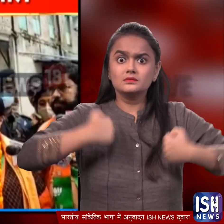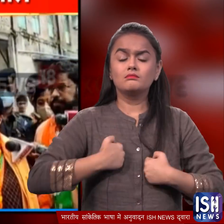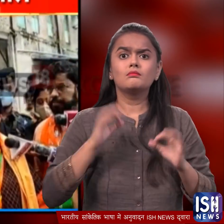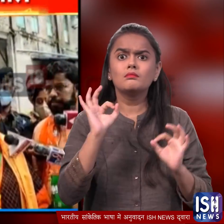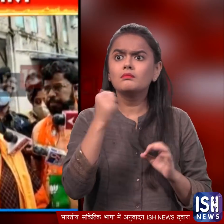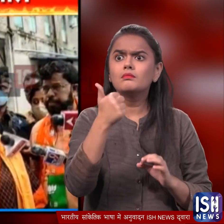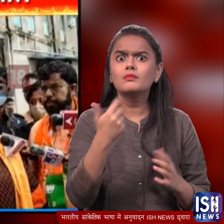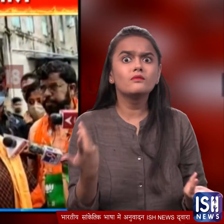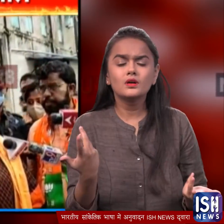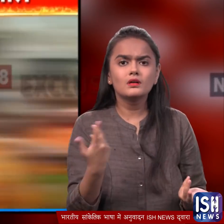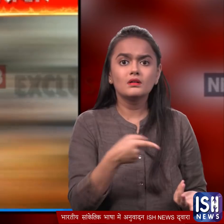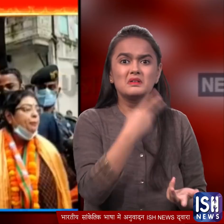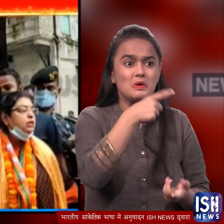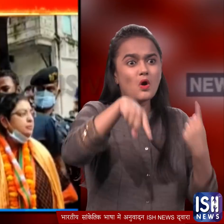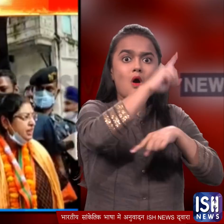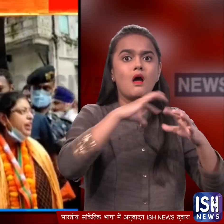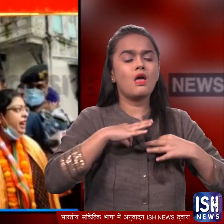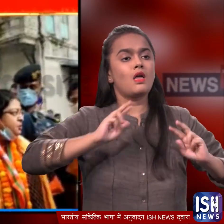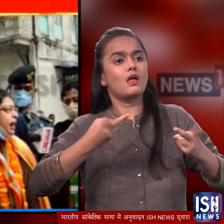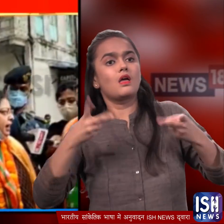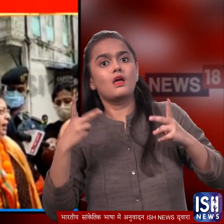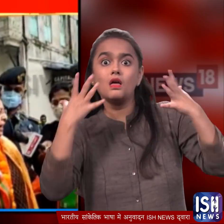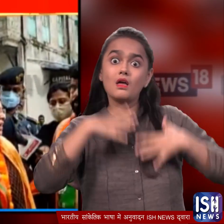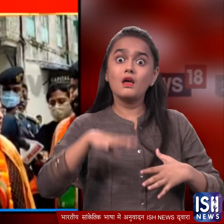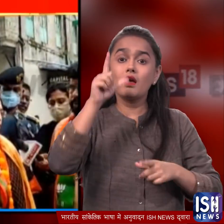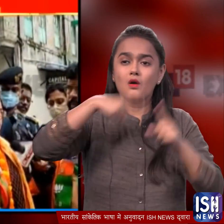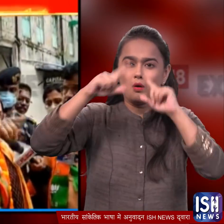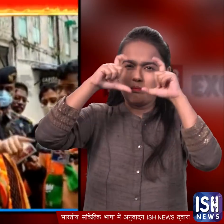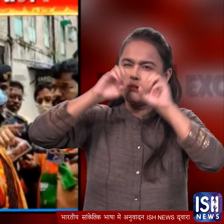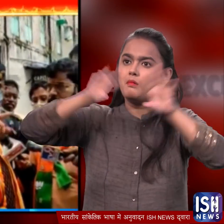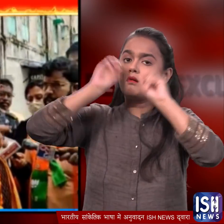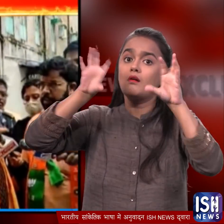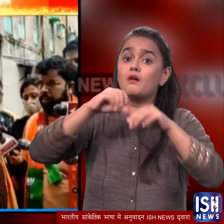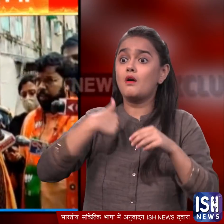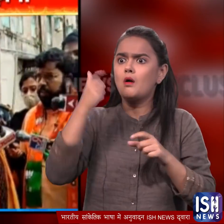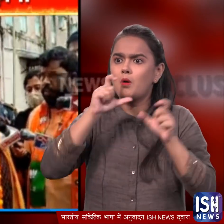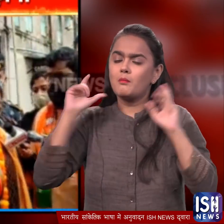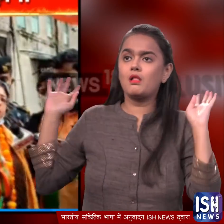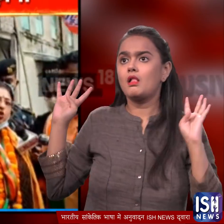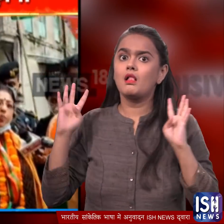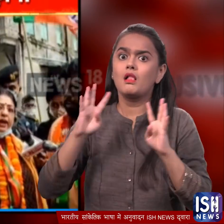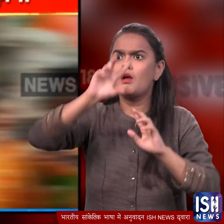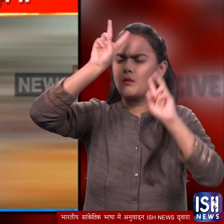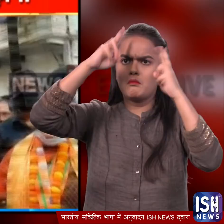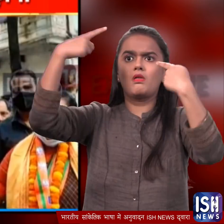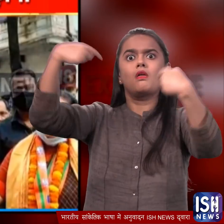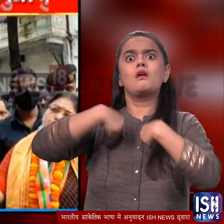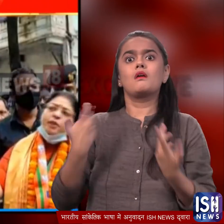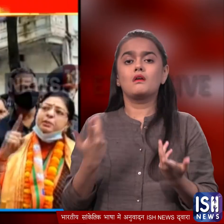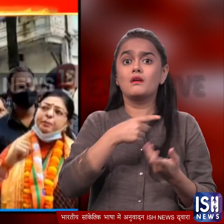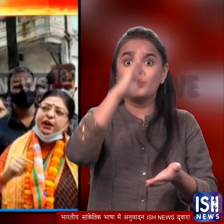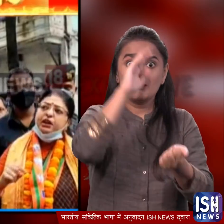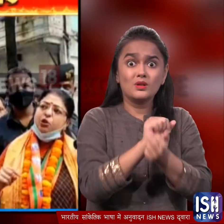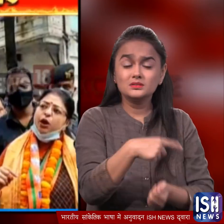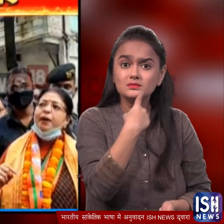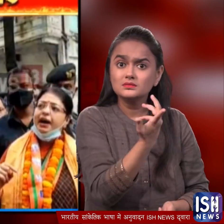बिना वर्दी में अपने साथ चलते देखा। आप लोग सब सिविल ड्रेस में आ रहे हैं और फोटोज जा रहा है टीवी में कि मेरे पीछे इतने लोग घूम रहे हैं। उन्होंने उस